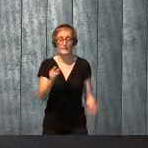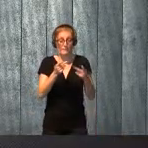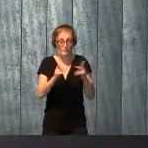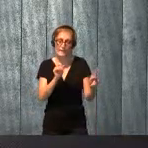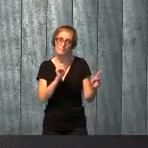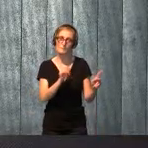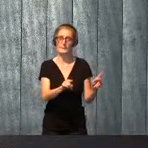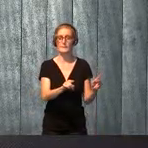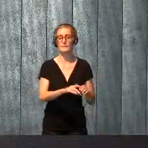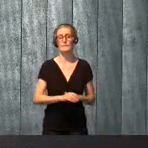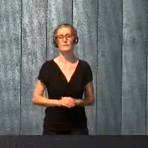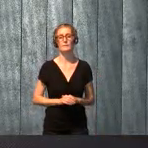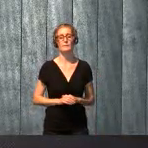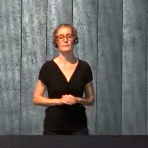Parce que